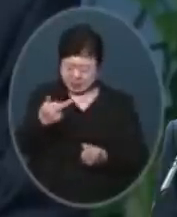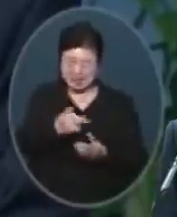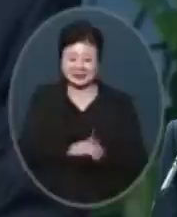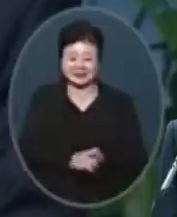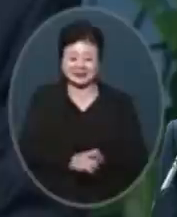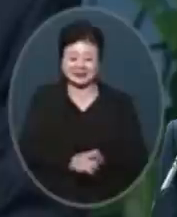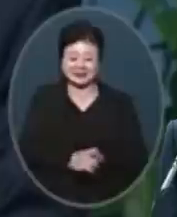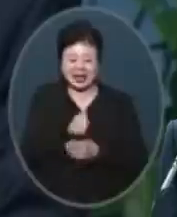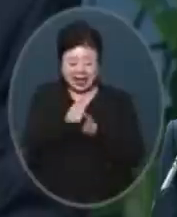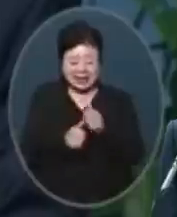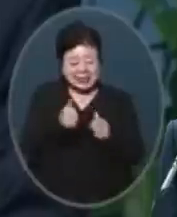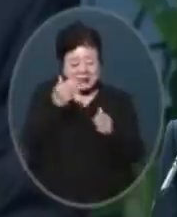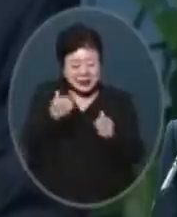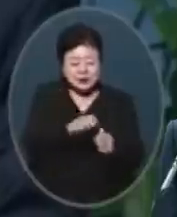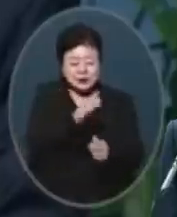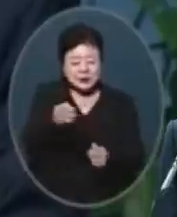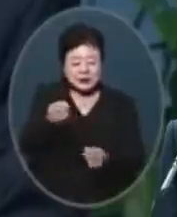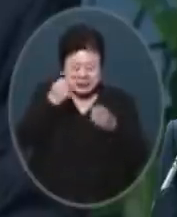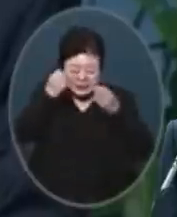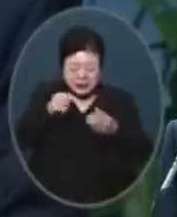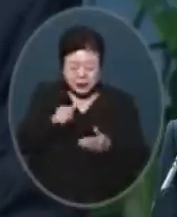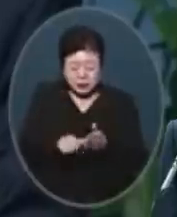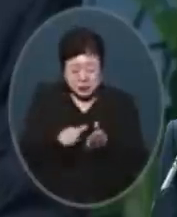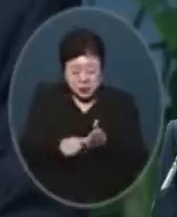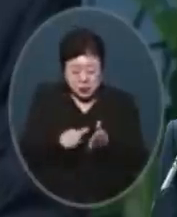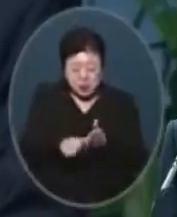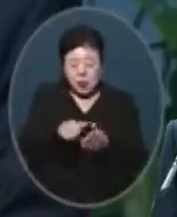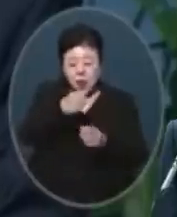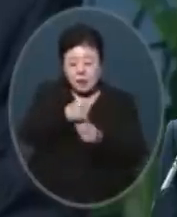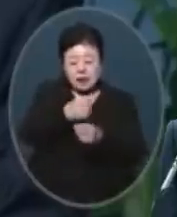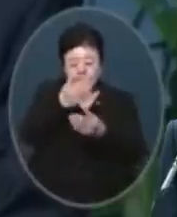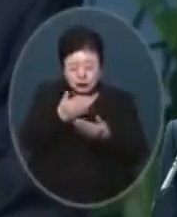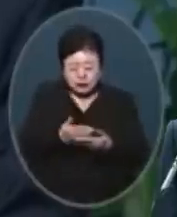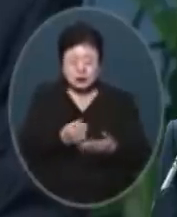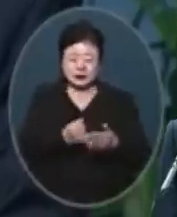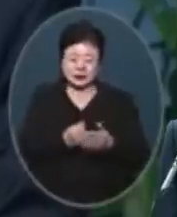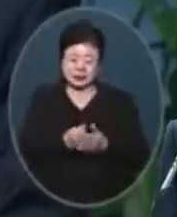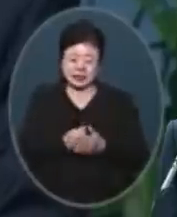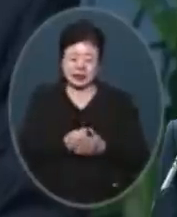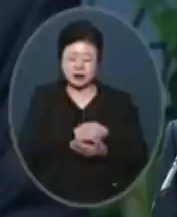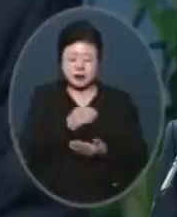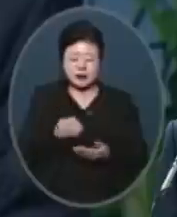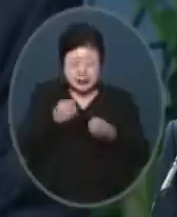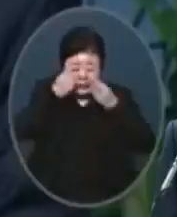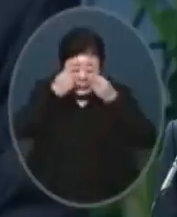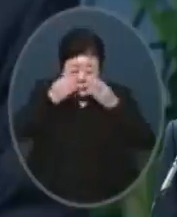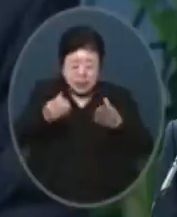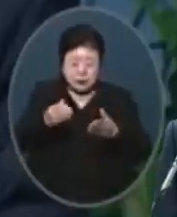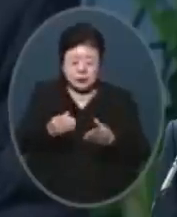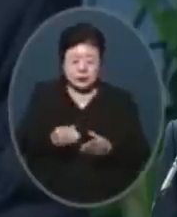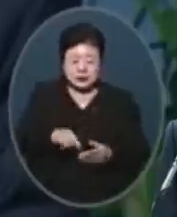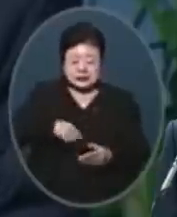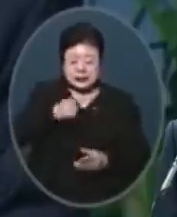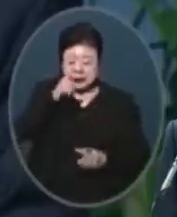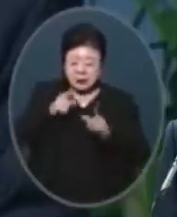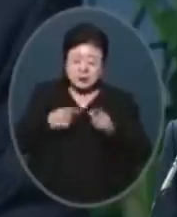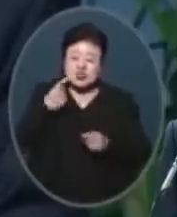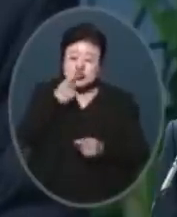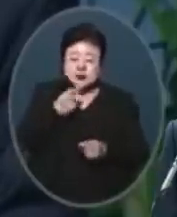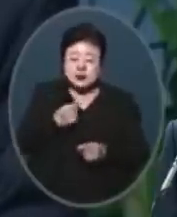것입니다. 하나님께서 우리를 새로운 피조물로 만들어주셨으면 우리는 새로운 자화상을